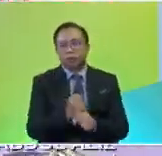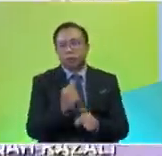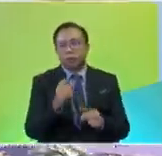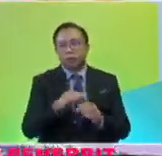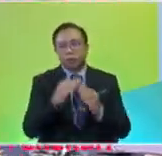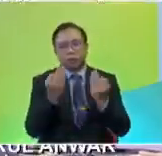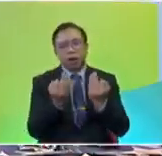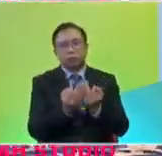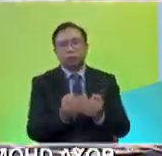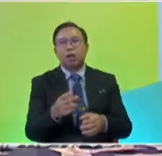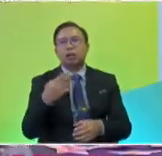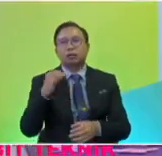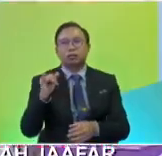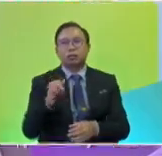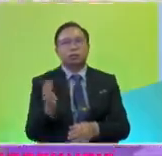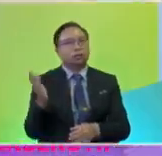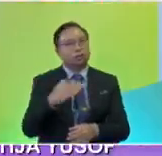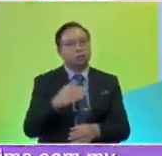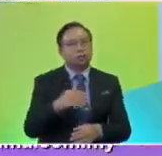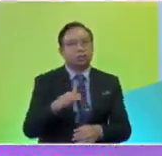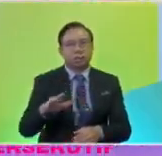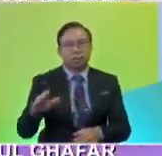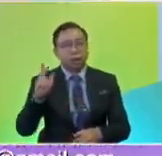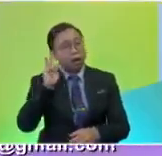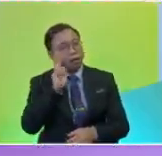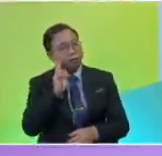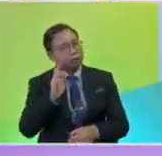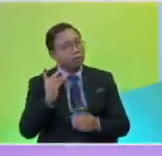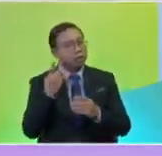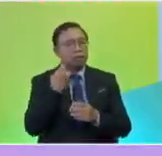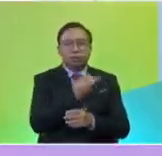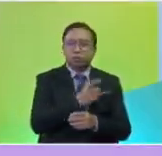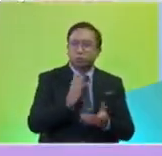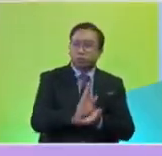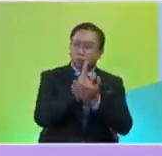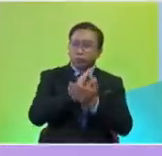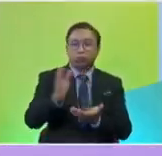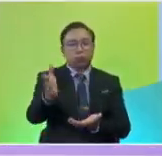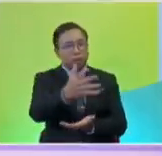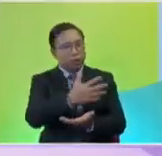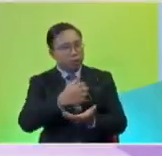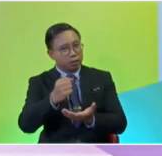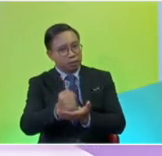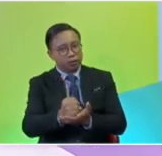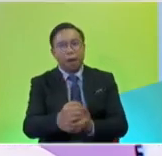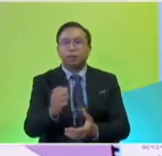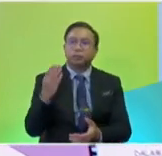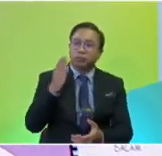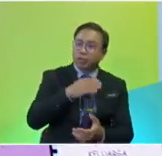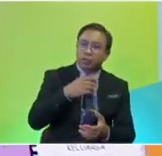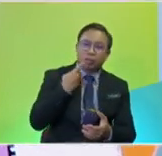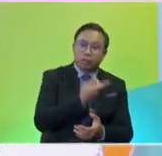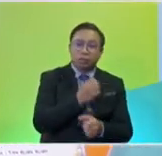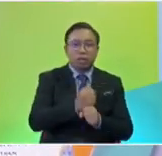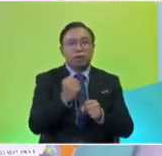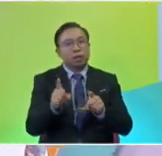keluarga Hai Mari adik kakak kita bantu semua mari kita